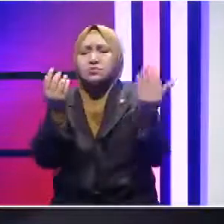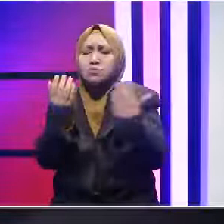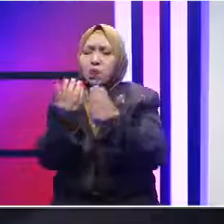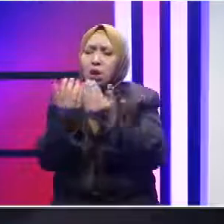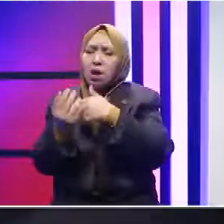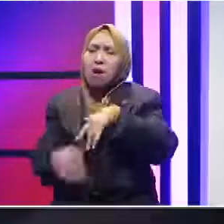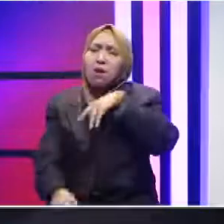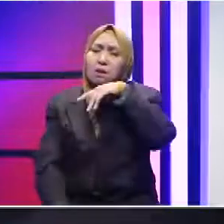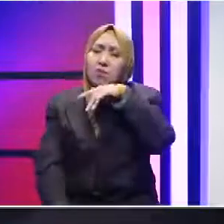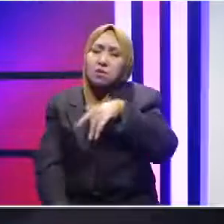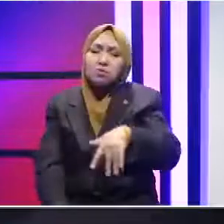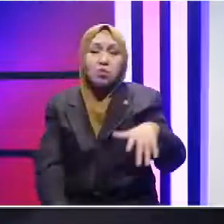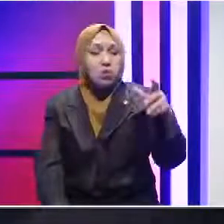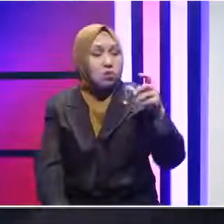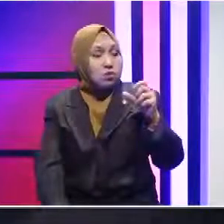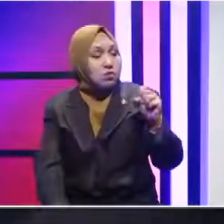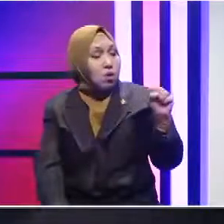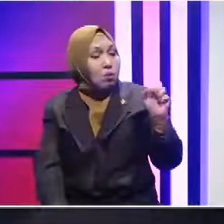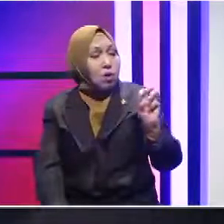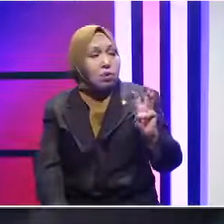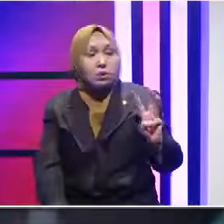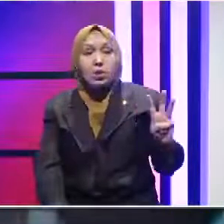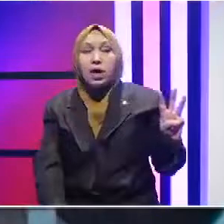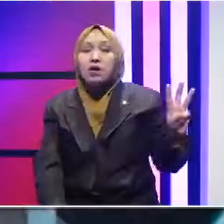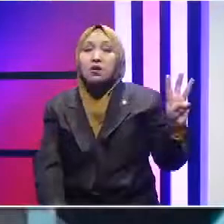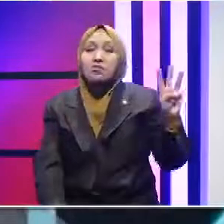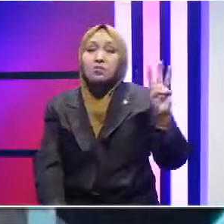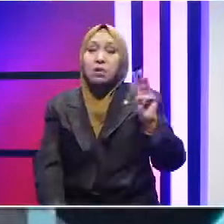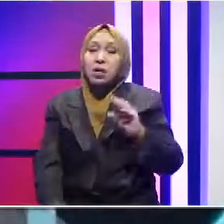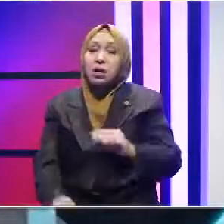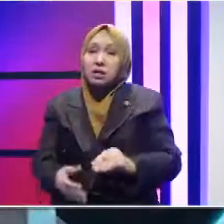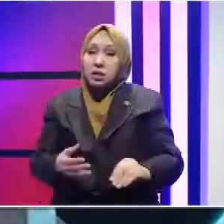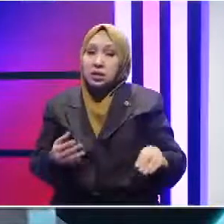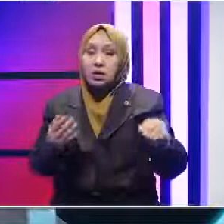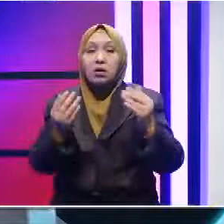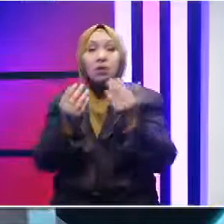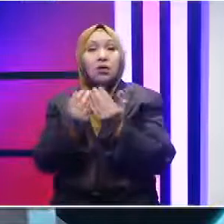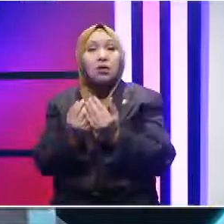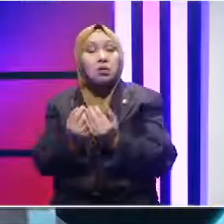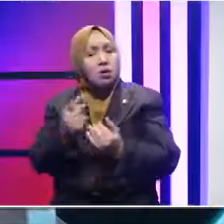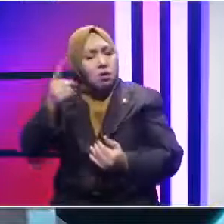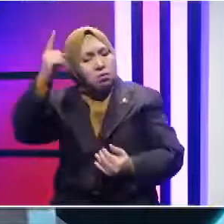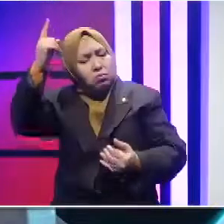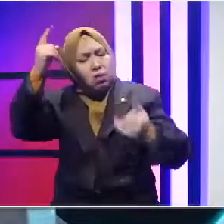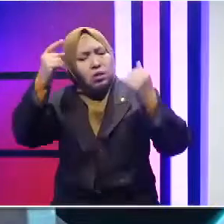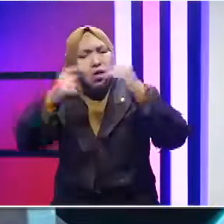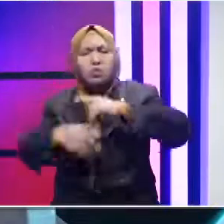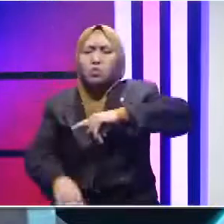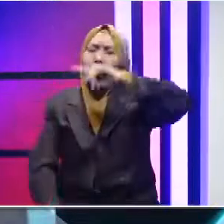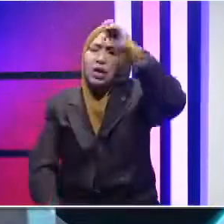wal mursalin wa ala alihi wa sahbihi ajma'in. Ya Allah, ya Tuhan